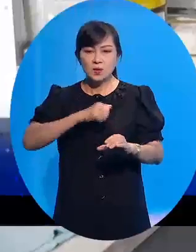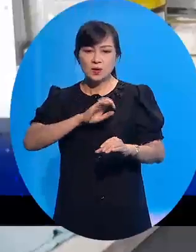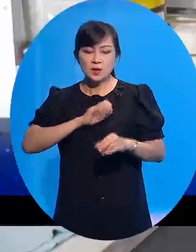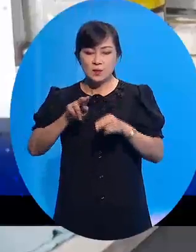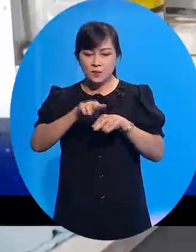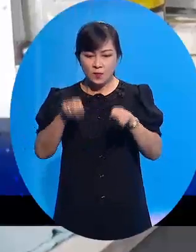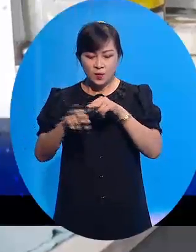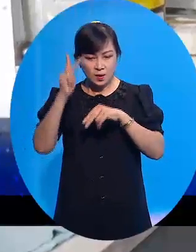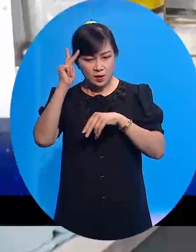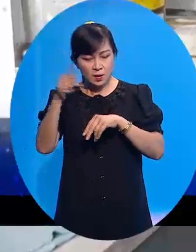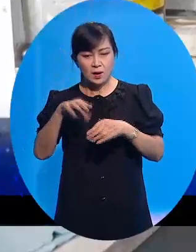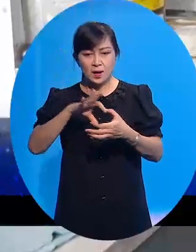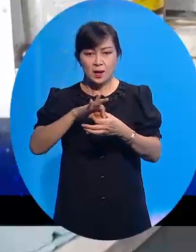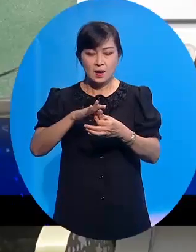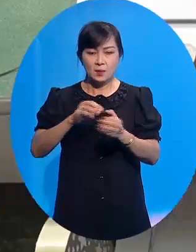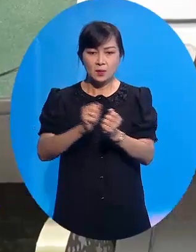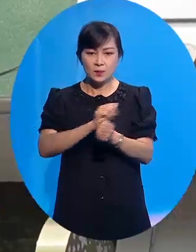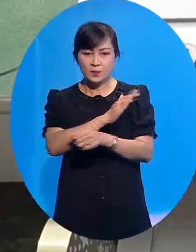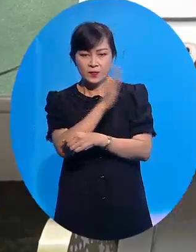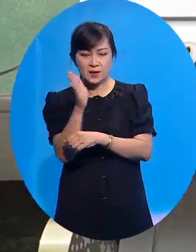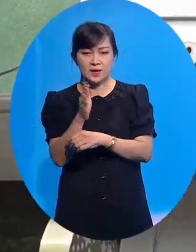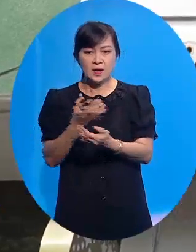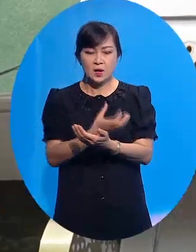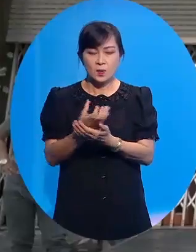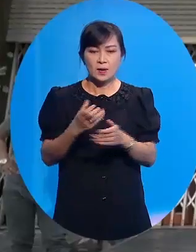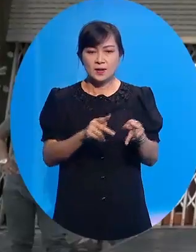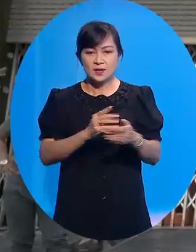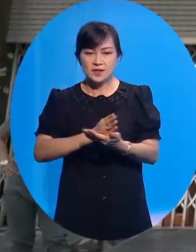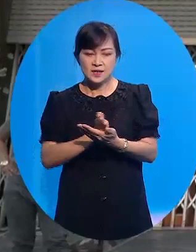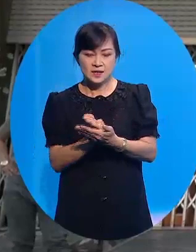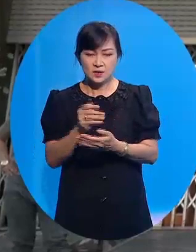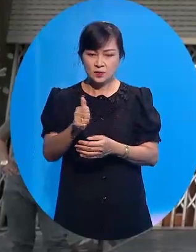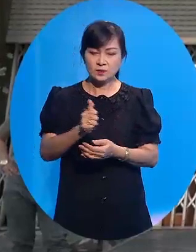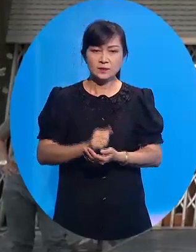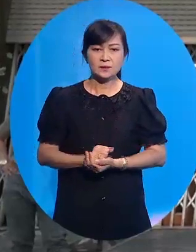phục hồi những khó khăn, hợp tác cùng phát triển, tạo cộng đồng kinh doanh chia sẻ lành mạnh.